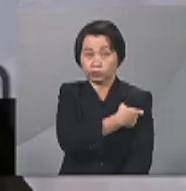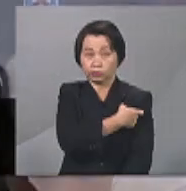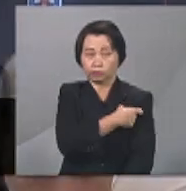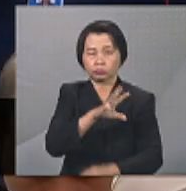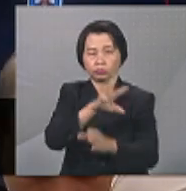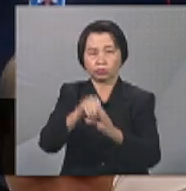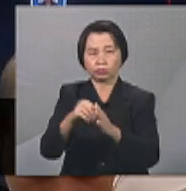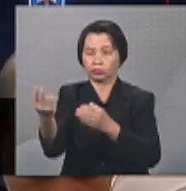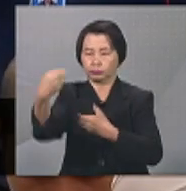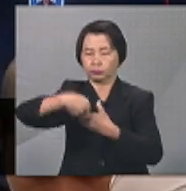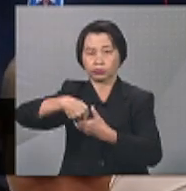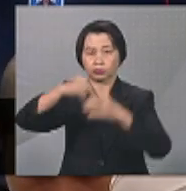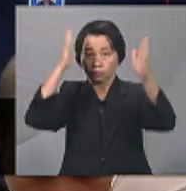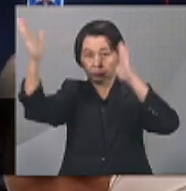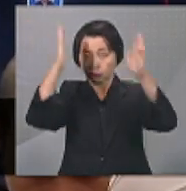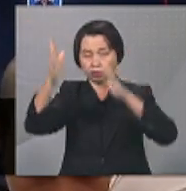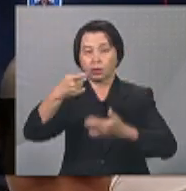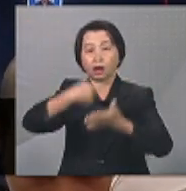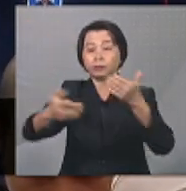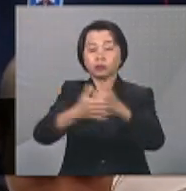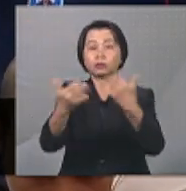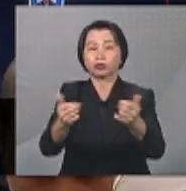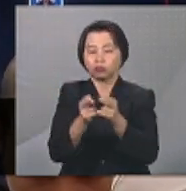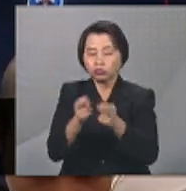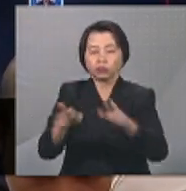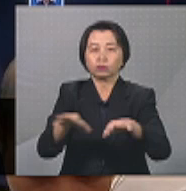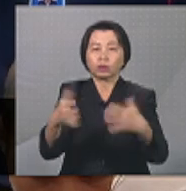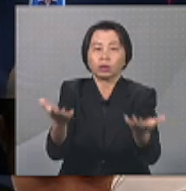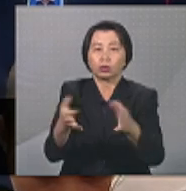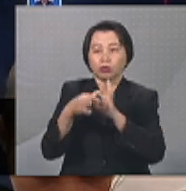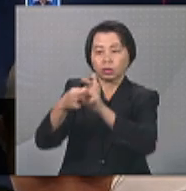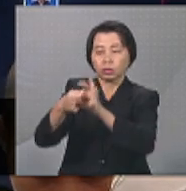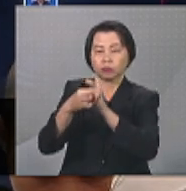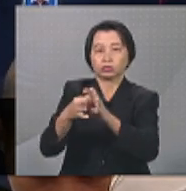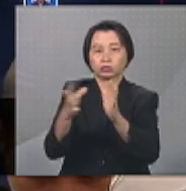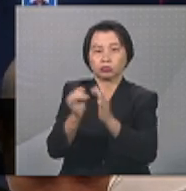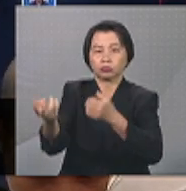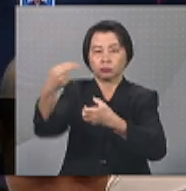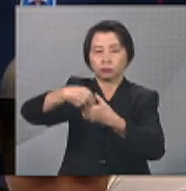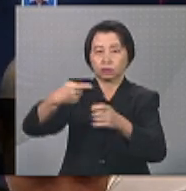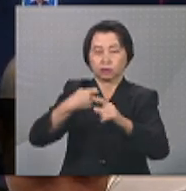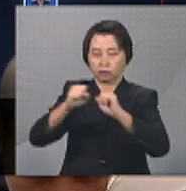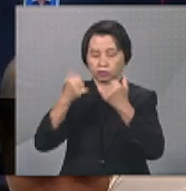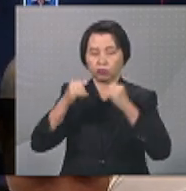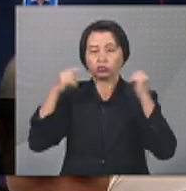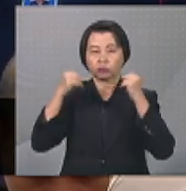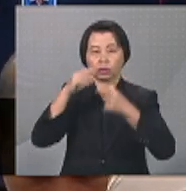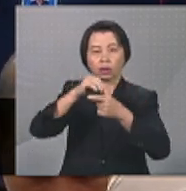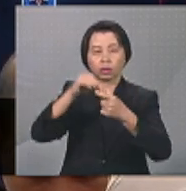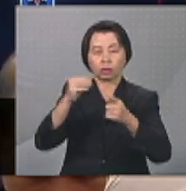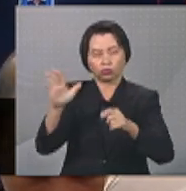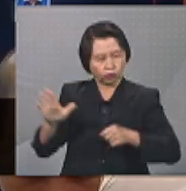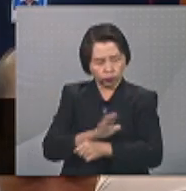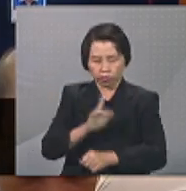membabitkan penyertaan Malaysia. Apakah sehingga kini usaha ini dibuat menerusi kerjasama dan penyertaan daripada syarikat swasta atau sepenuhnya oleh KKM